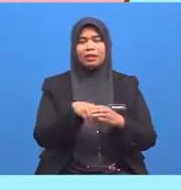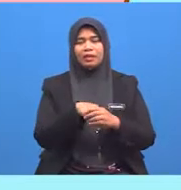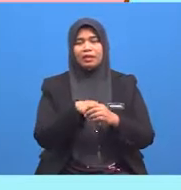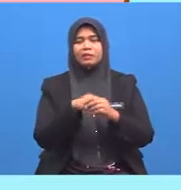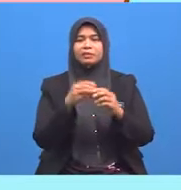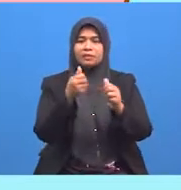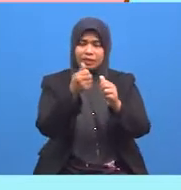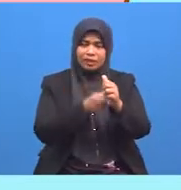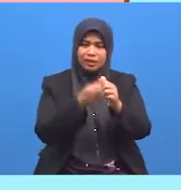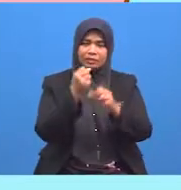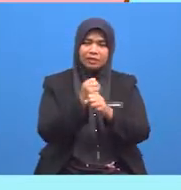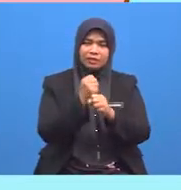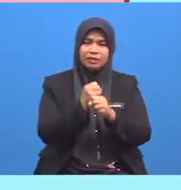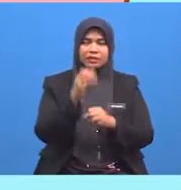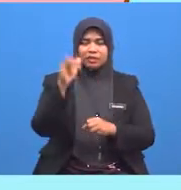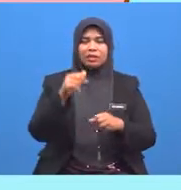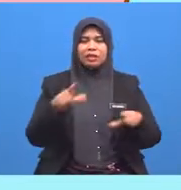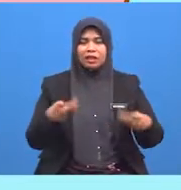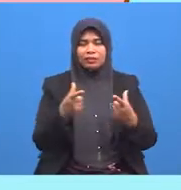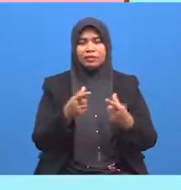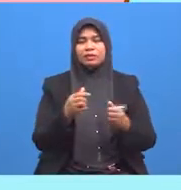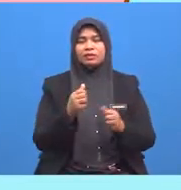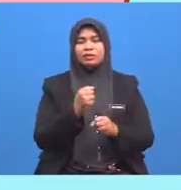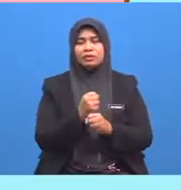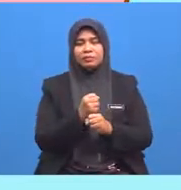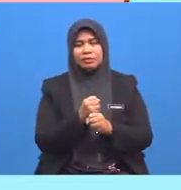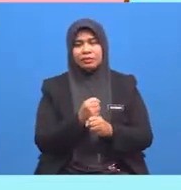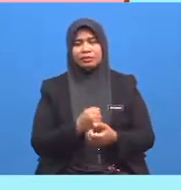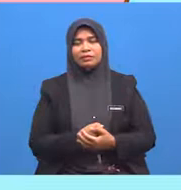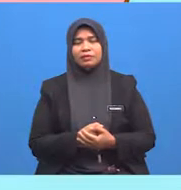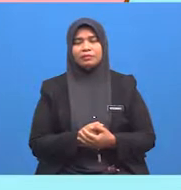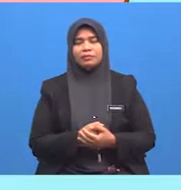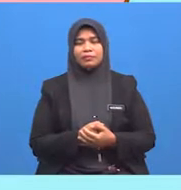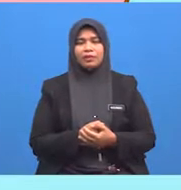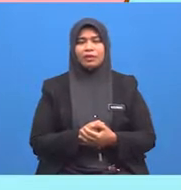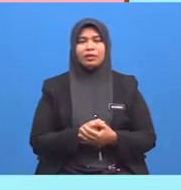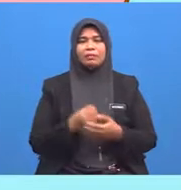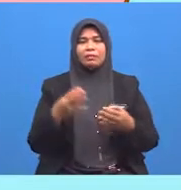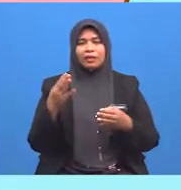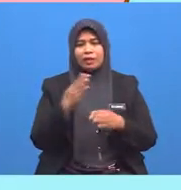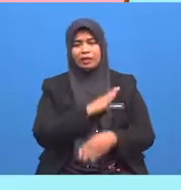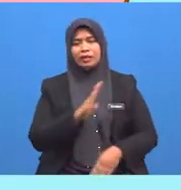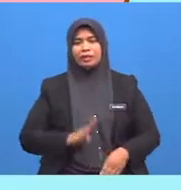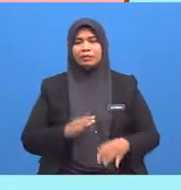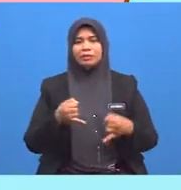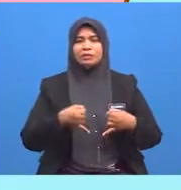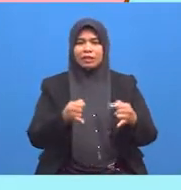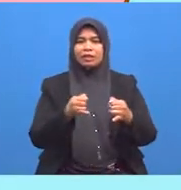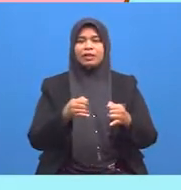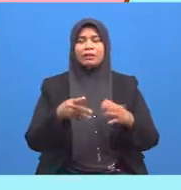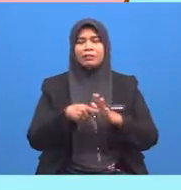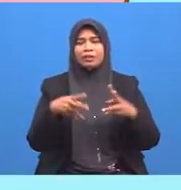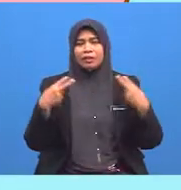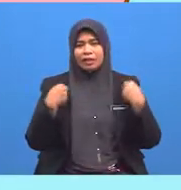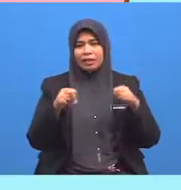yang dilakukannya seperti dilarang kisah Baginda menjalankan perniagaan kepunyaan Siti